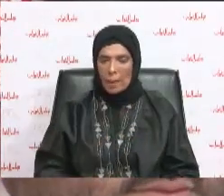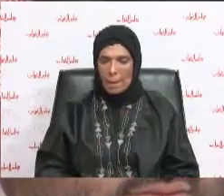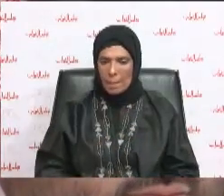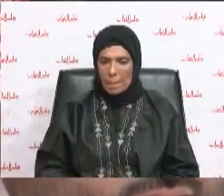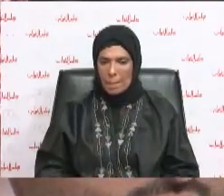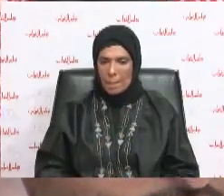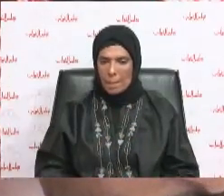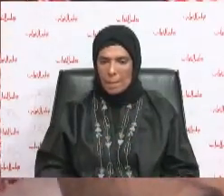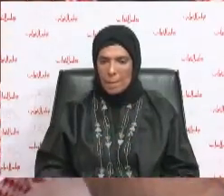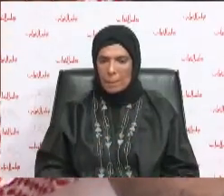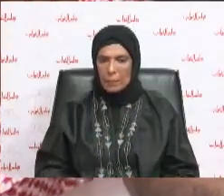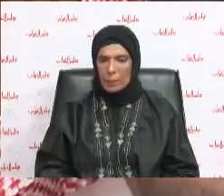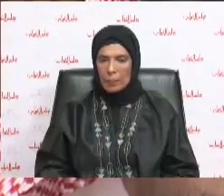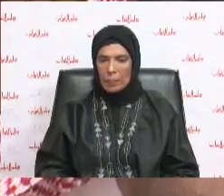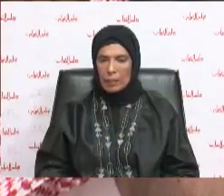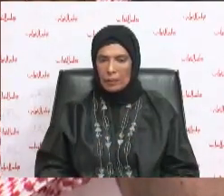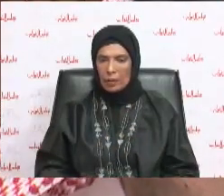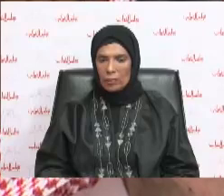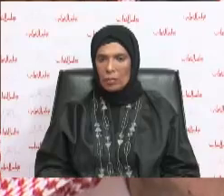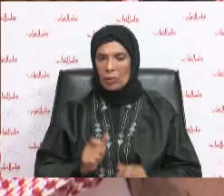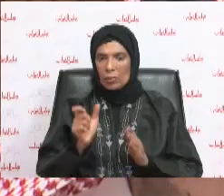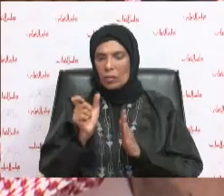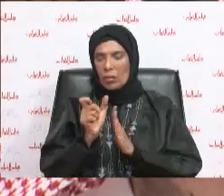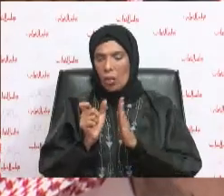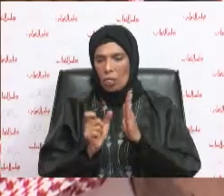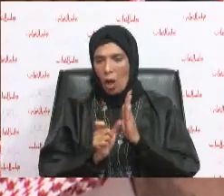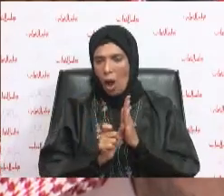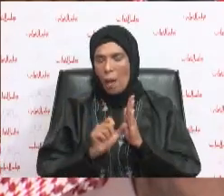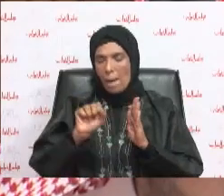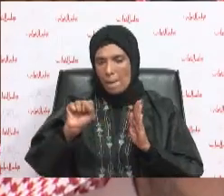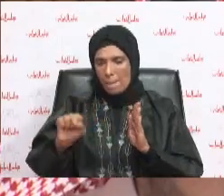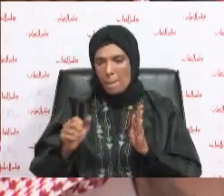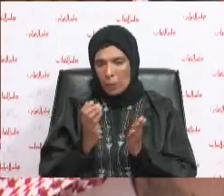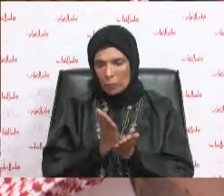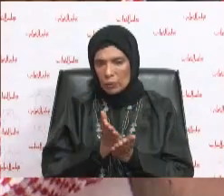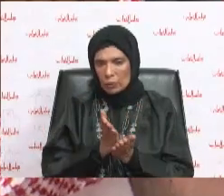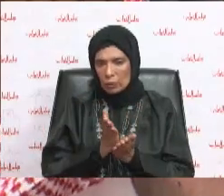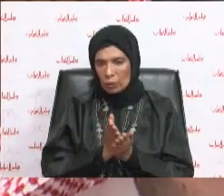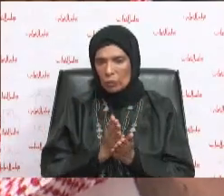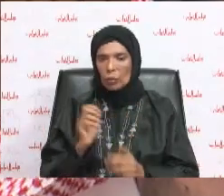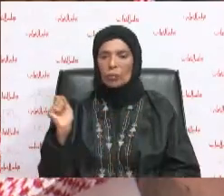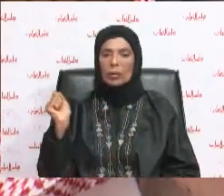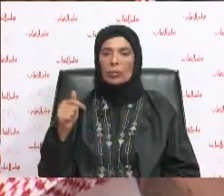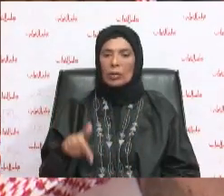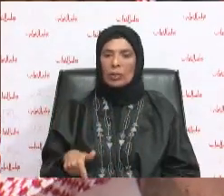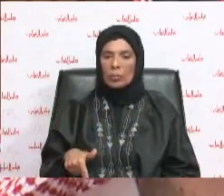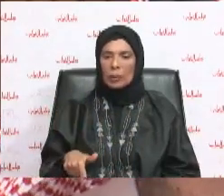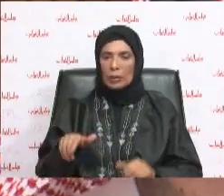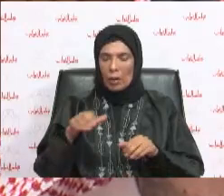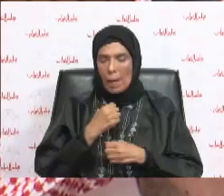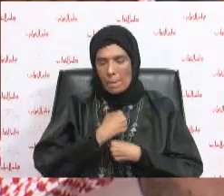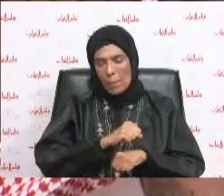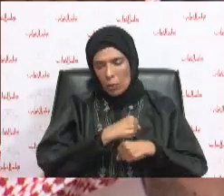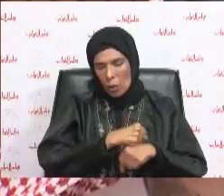هو قضاها على أنه نظام مكافأة. حقوق المواطنين معالي الرئيس من مجالس البلدية